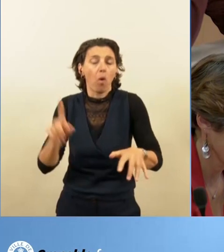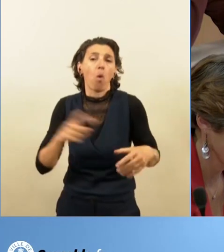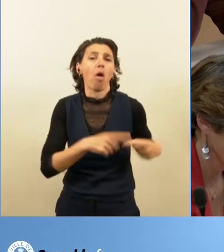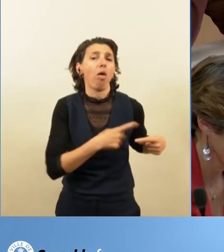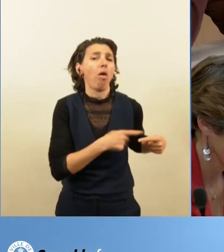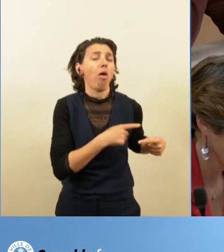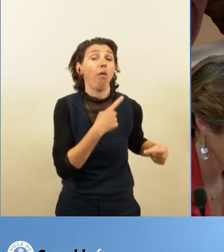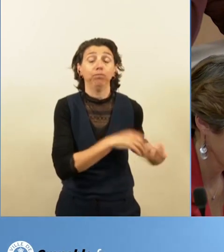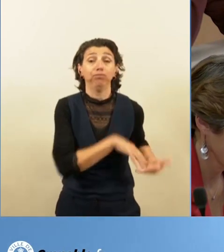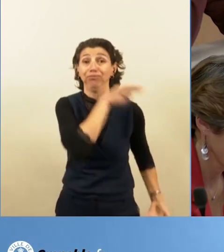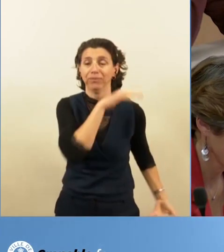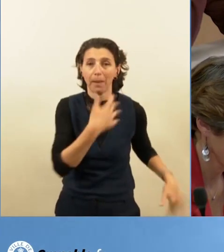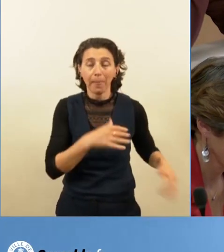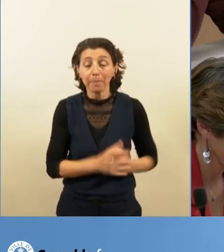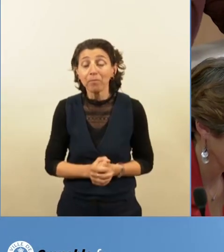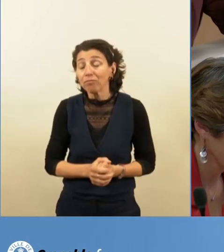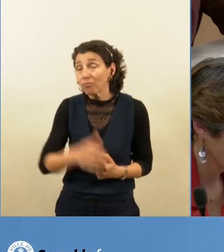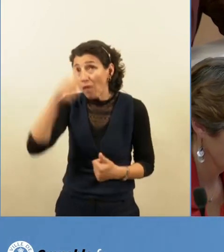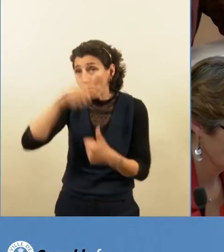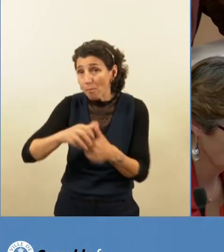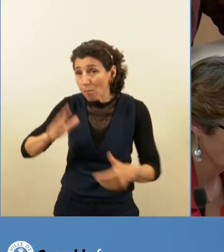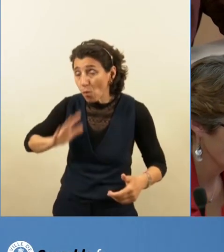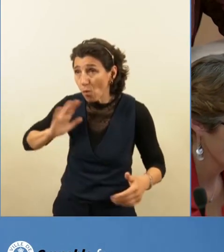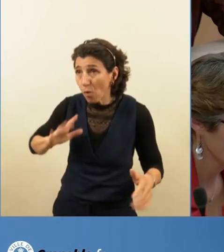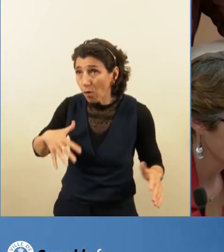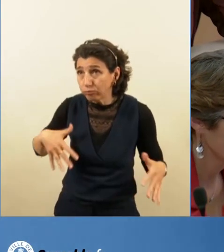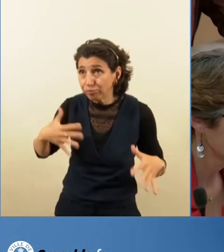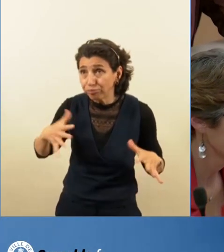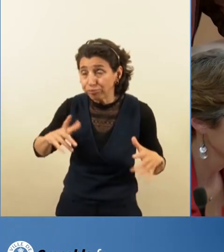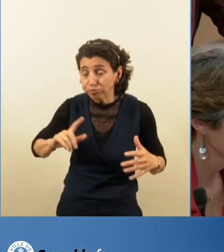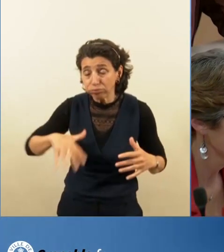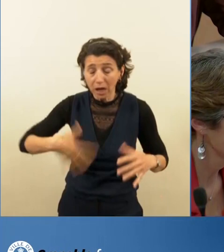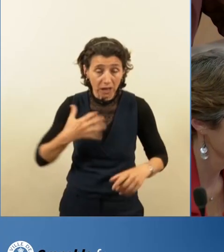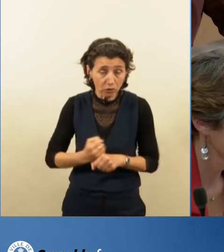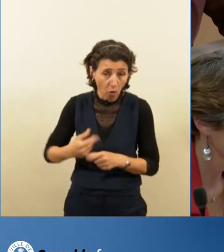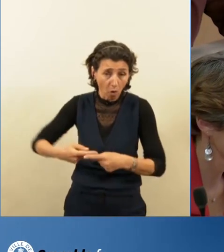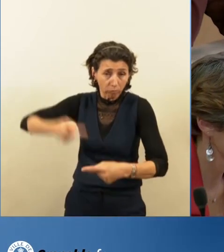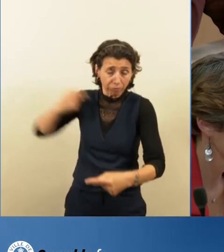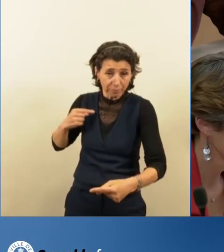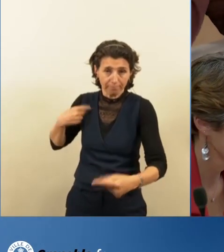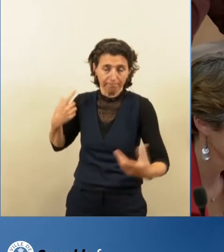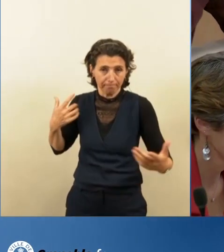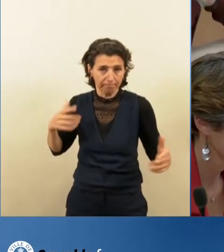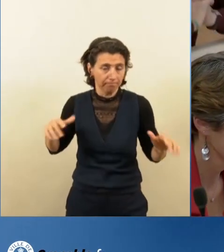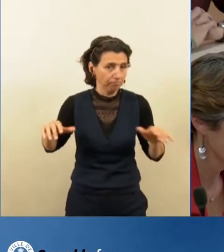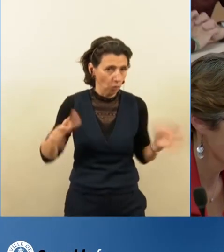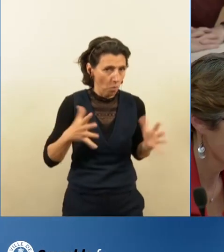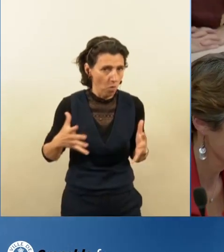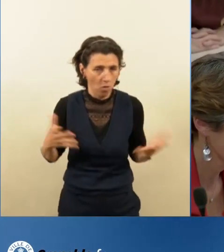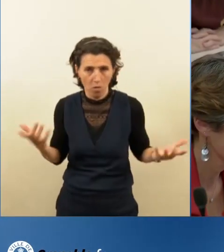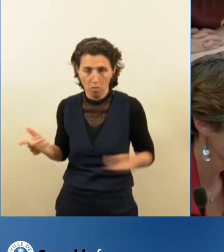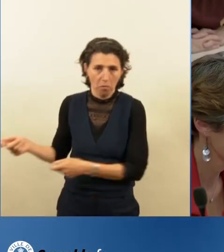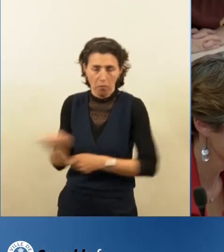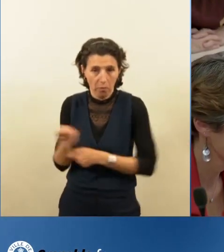importante je me souviens d'un temps il y a peut-être 15 ans ou ça nécessitait une somme de l'ordre de